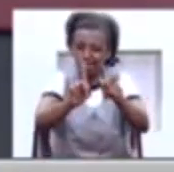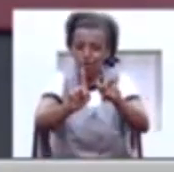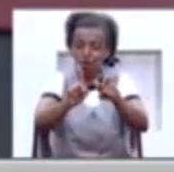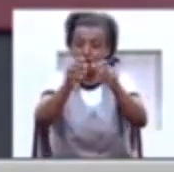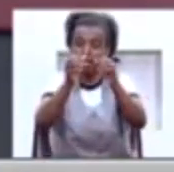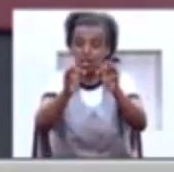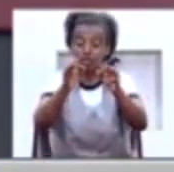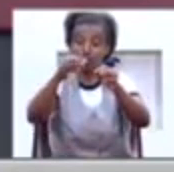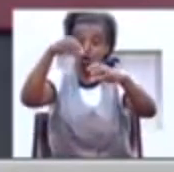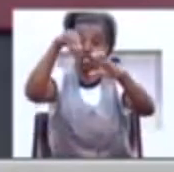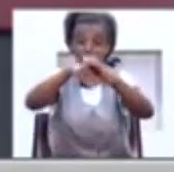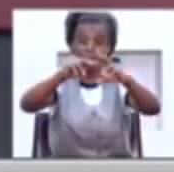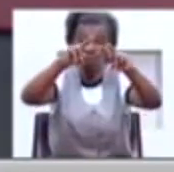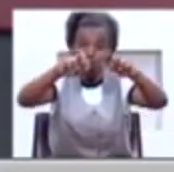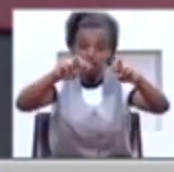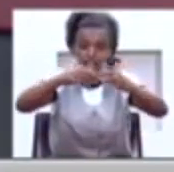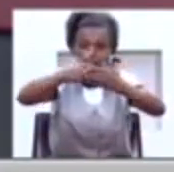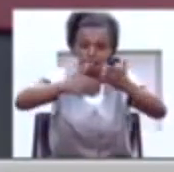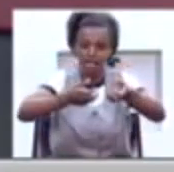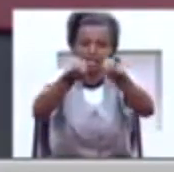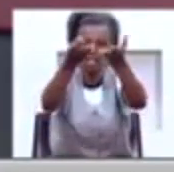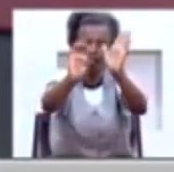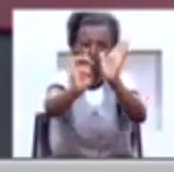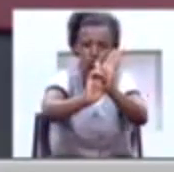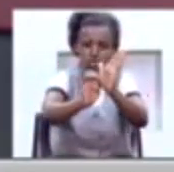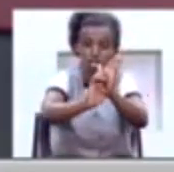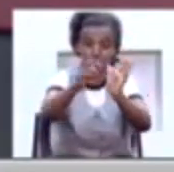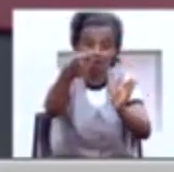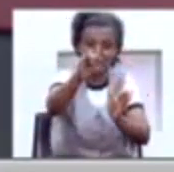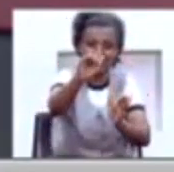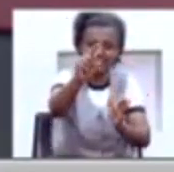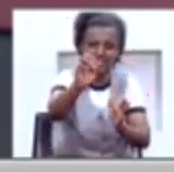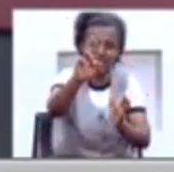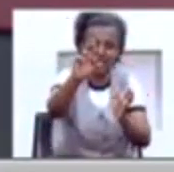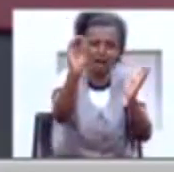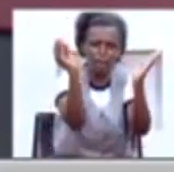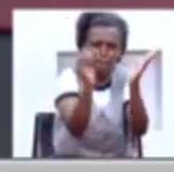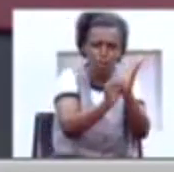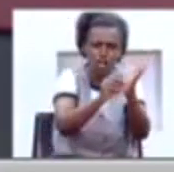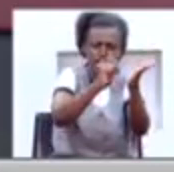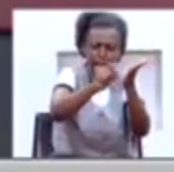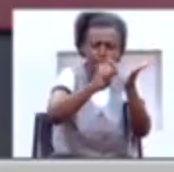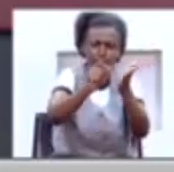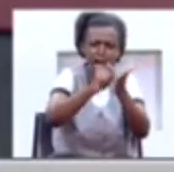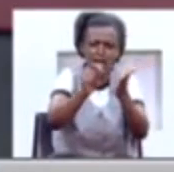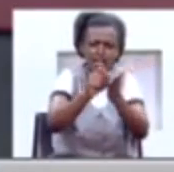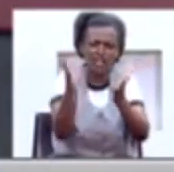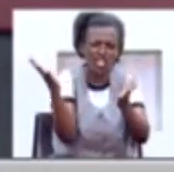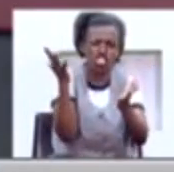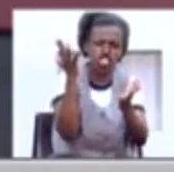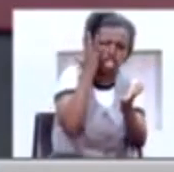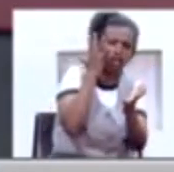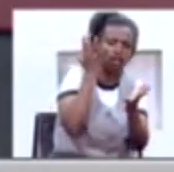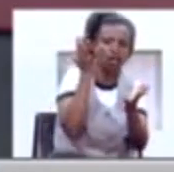iyo nanone tugiye mu bushakashatsi nk'uko nari maze kubaha urugero rutoya ko Gitera yanditse mbere ko abatutsi bazicwa na mbere ko Mbonyumutwa akubitwa urushyi